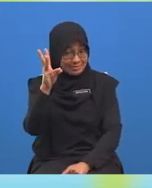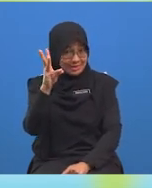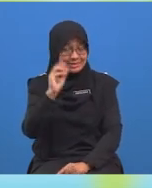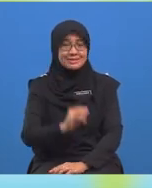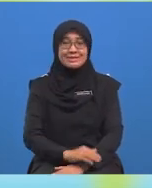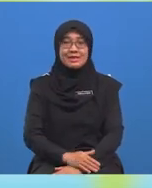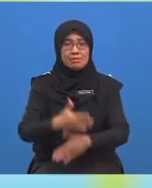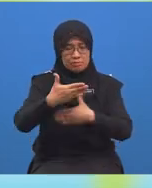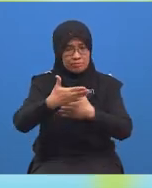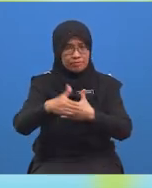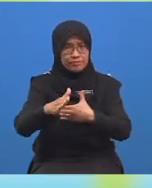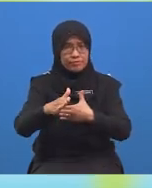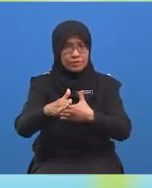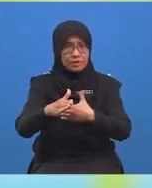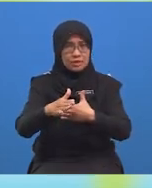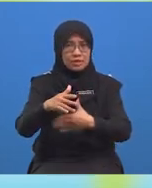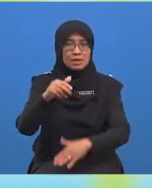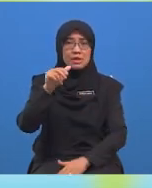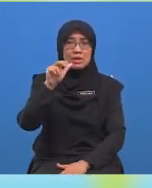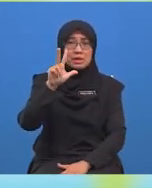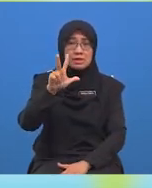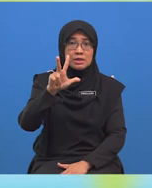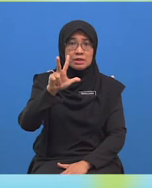3,016. Kemudian,